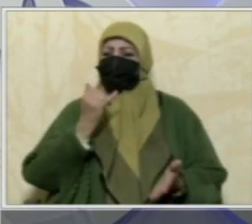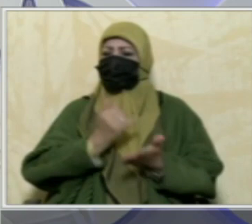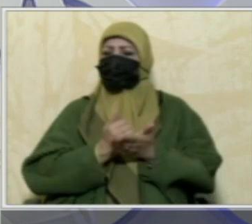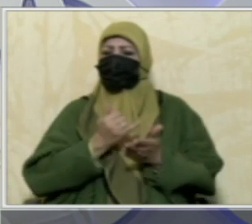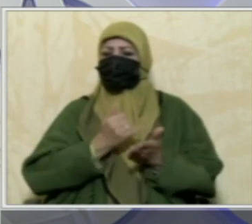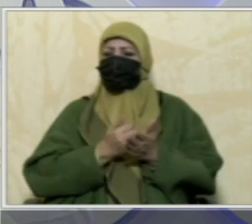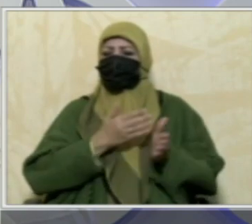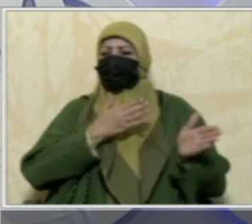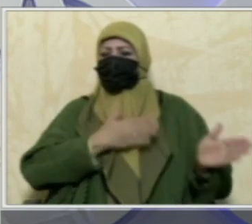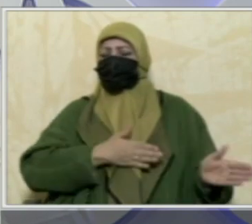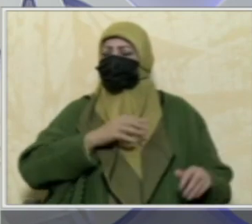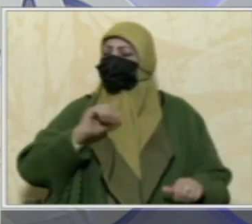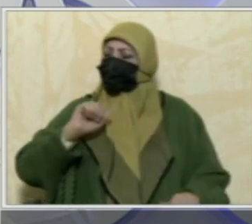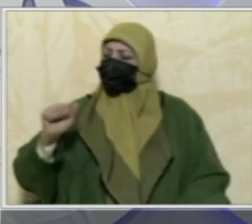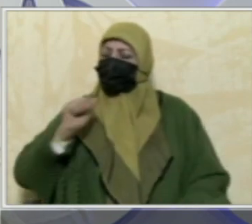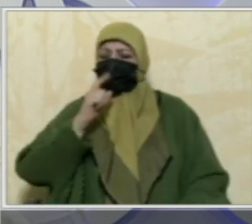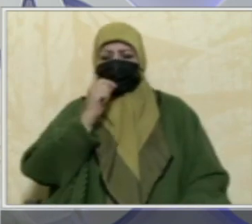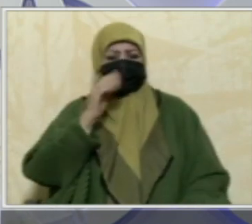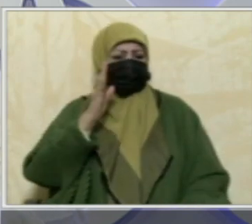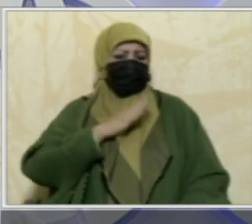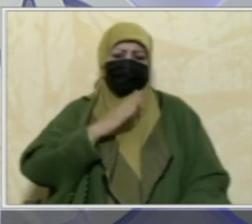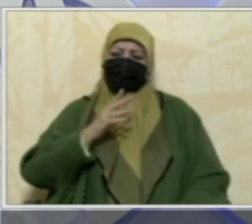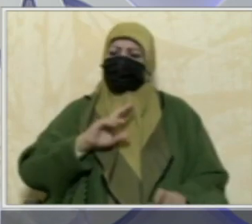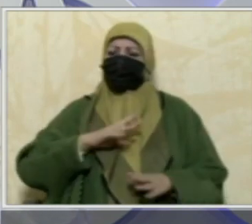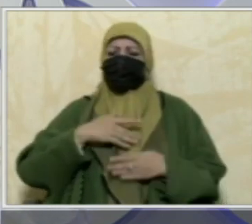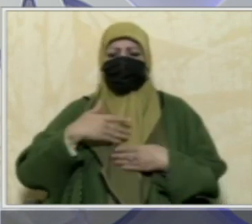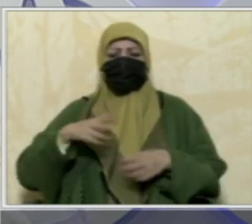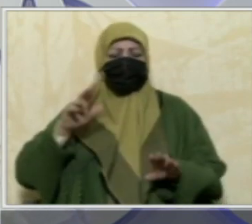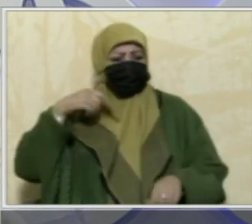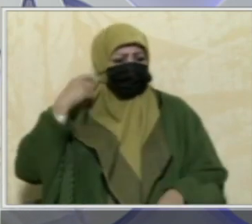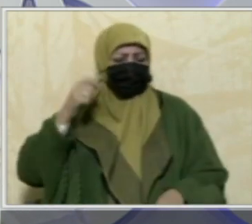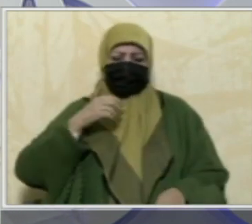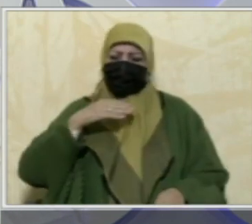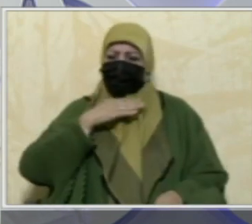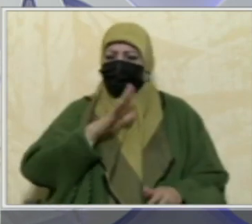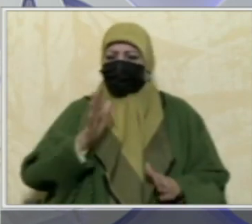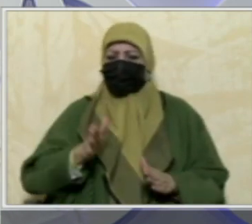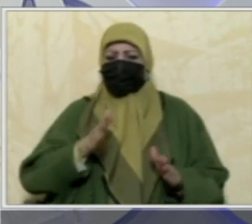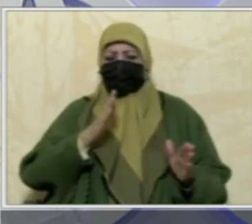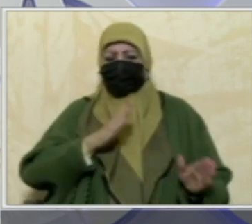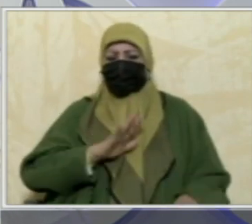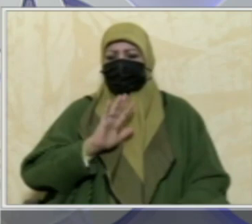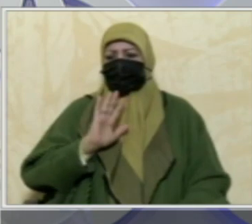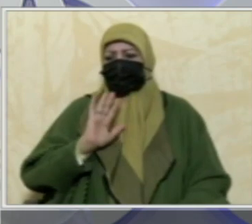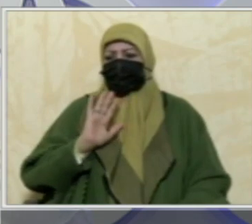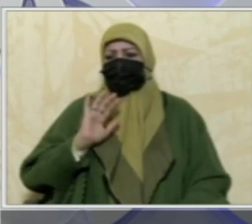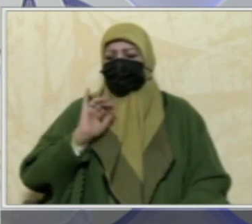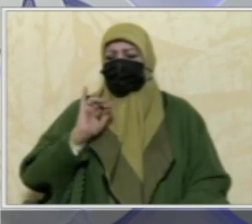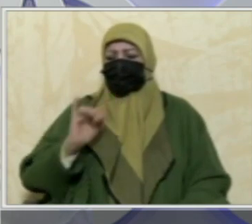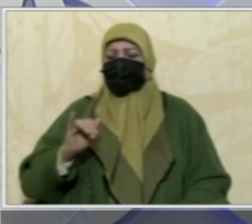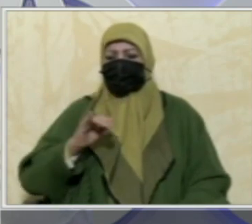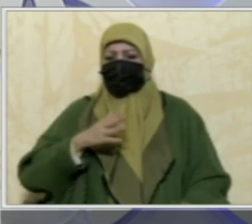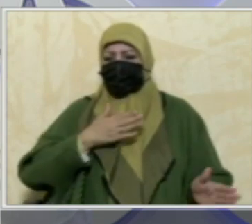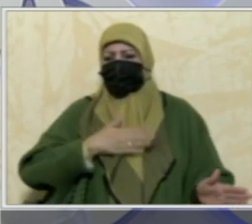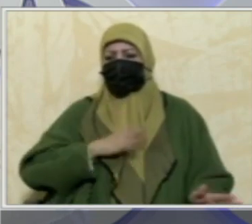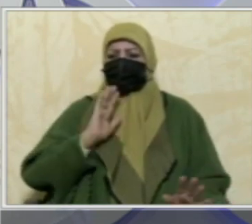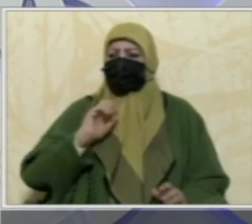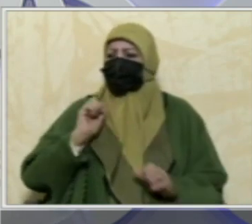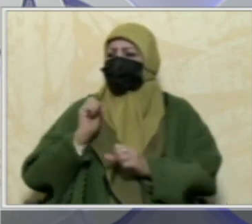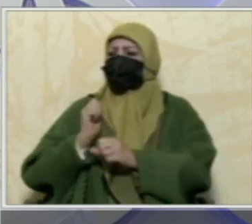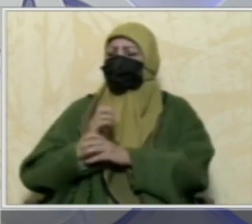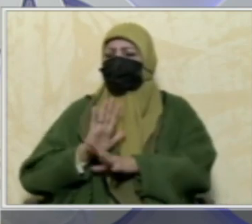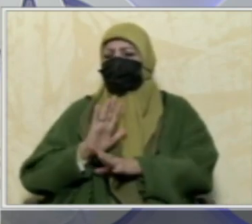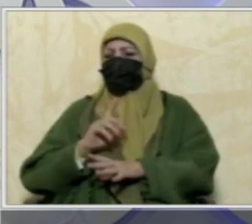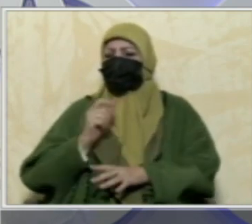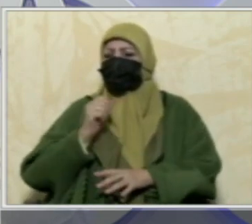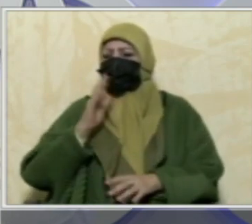ولو لم تضحي لا يلمزك احد انك تركت سنه اطلاقا انما هي سنه في حق القادر عليهم